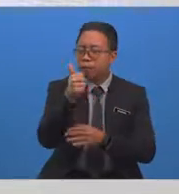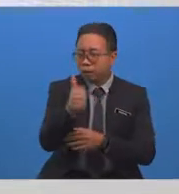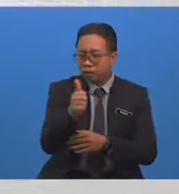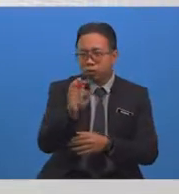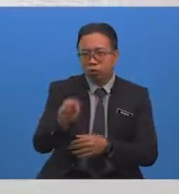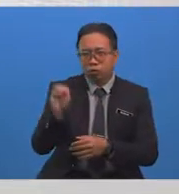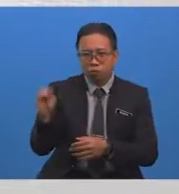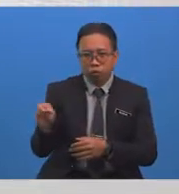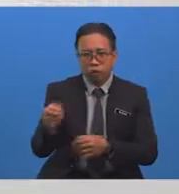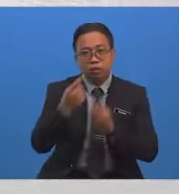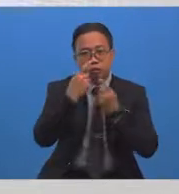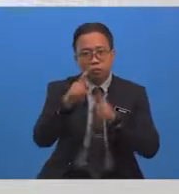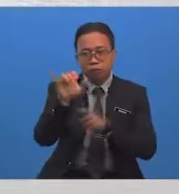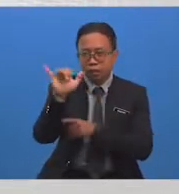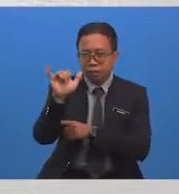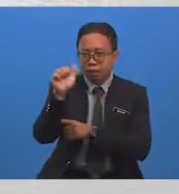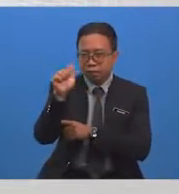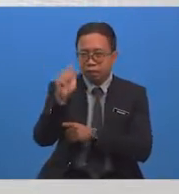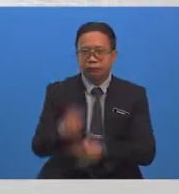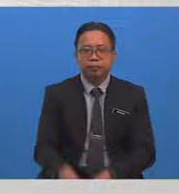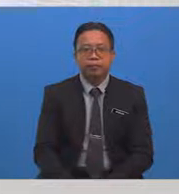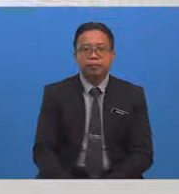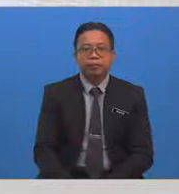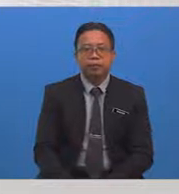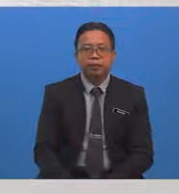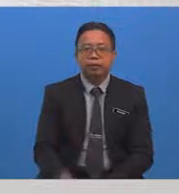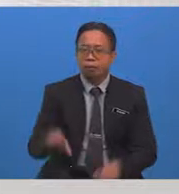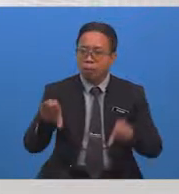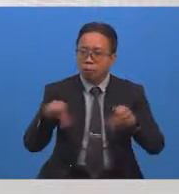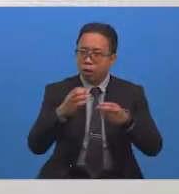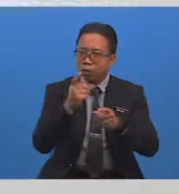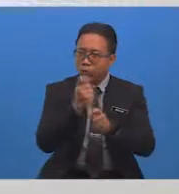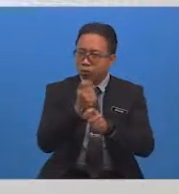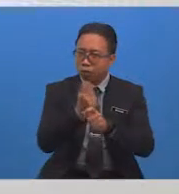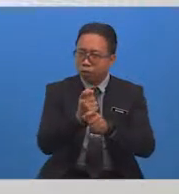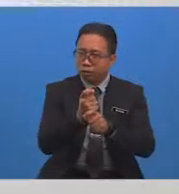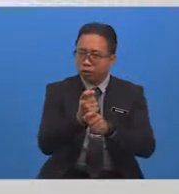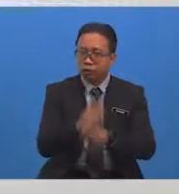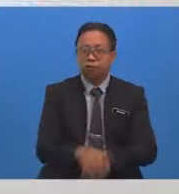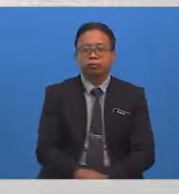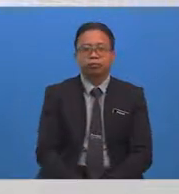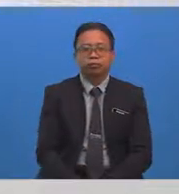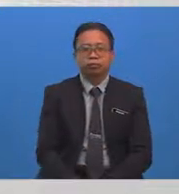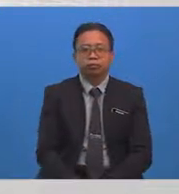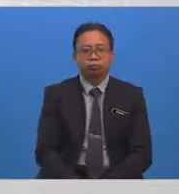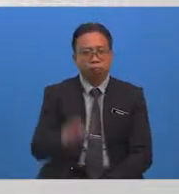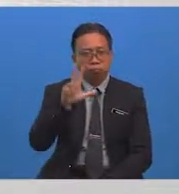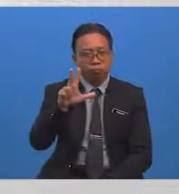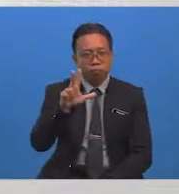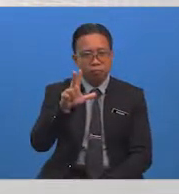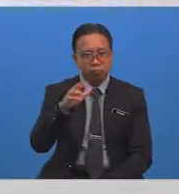murid jawabannya ya Anda perlu membuat tugas kebersihan kelas 3